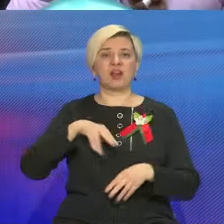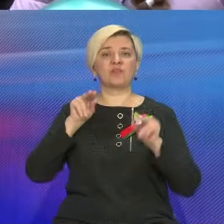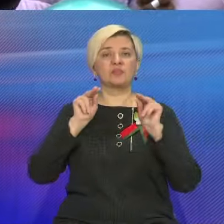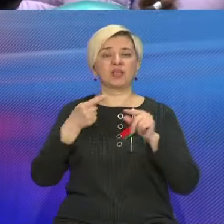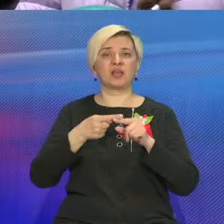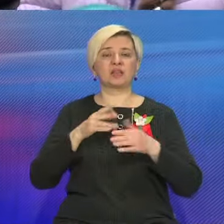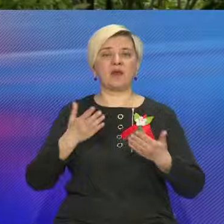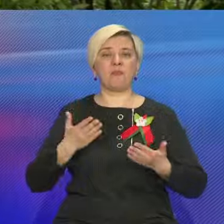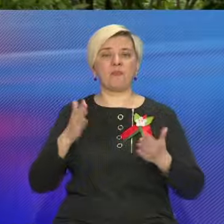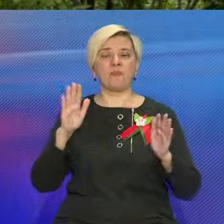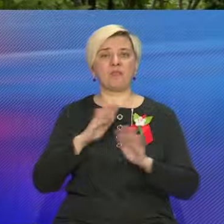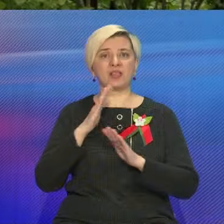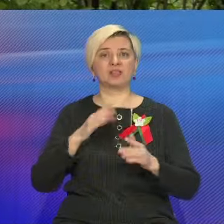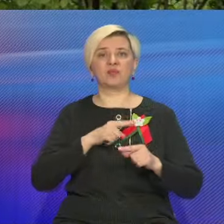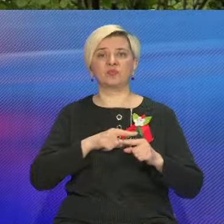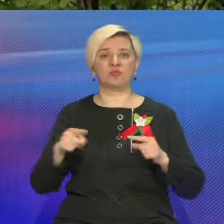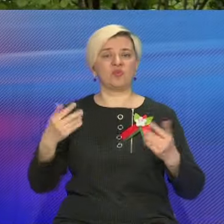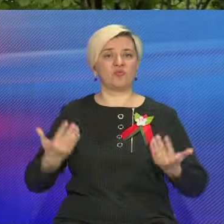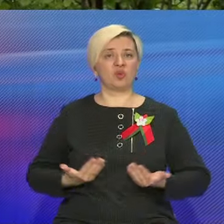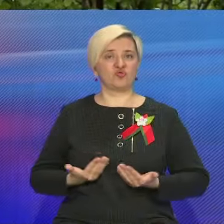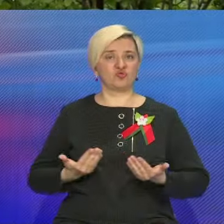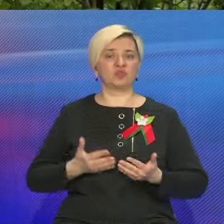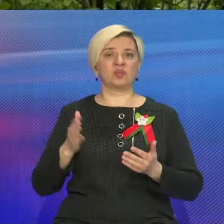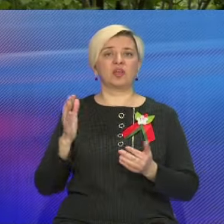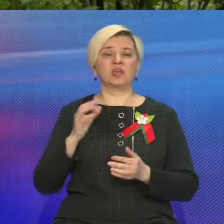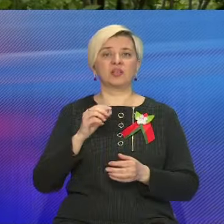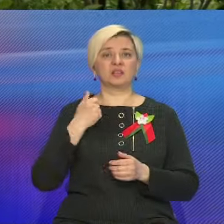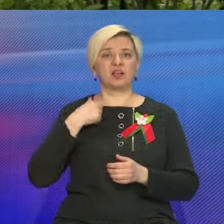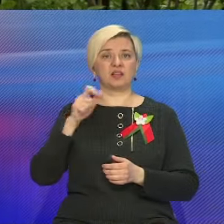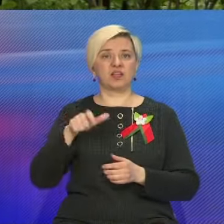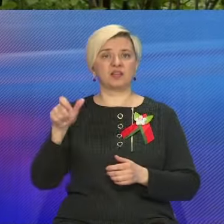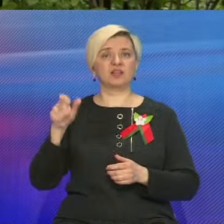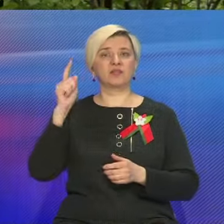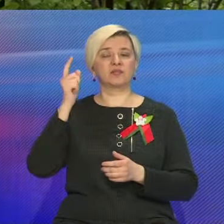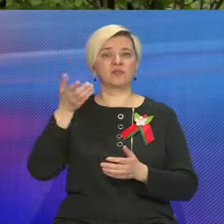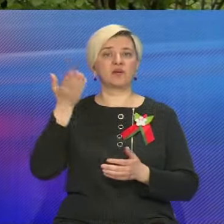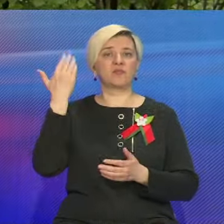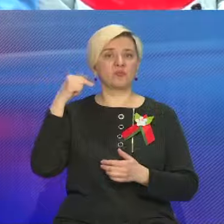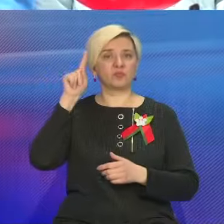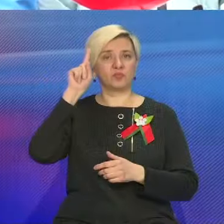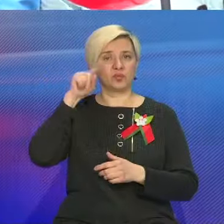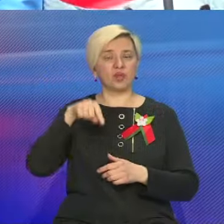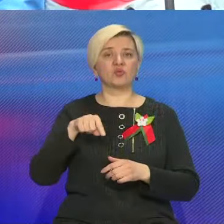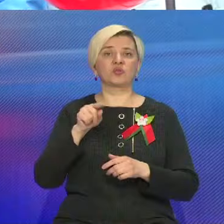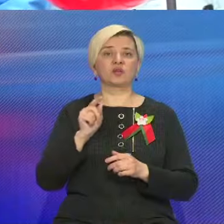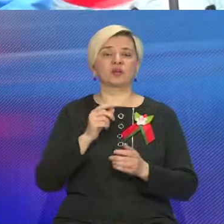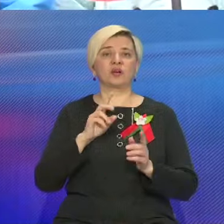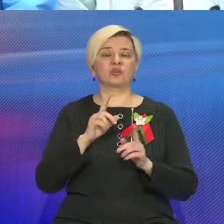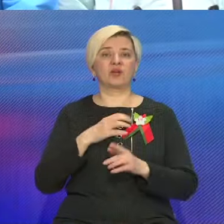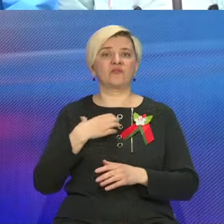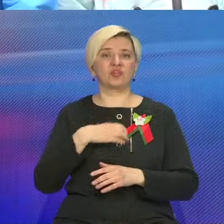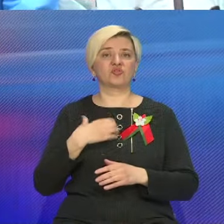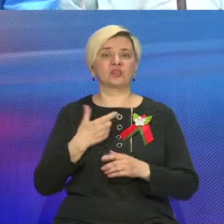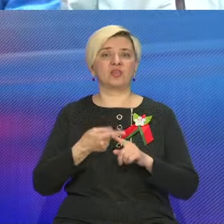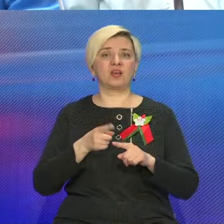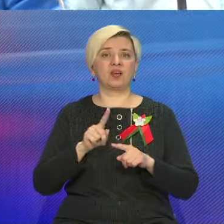жыцці. Салдаты 40-х, як ніхто, ведаюць цану таму дню, калі слова «перамога» назаўжды было ўпісана ў гісторыю і жыццё